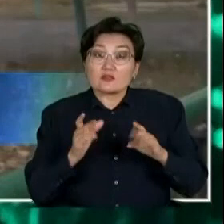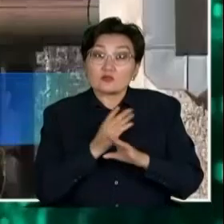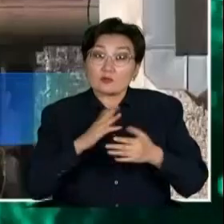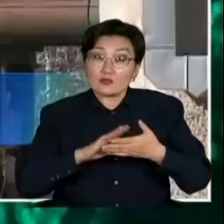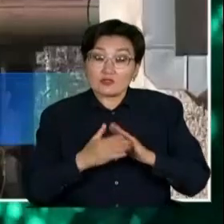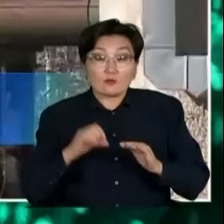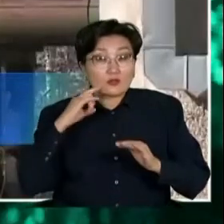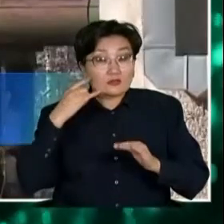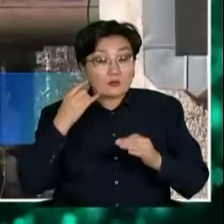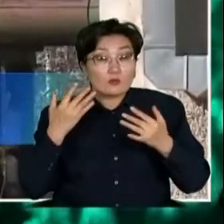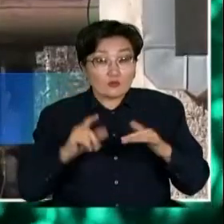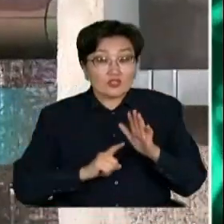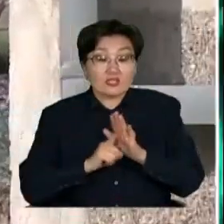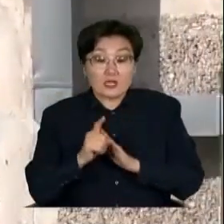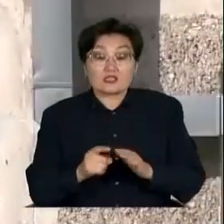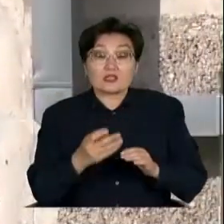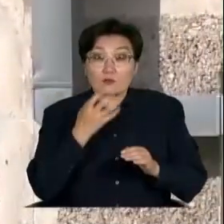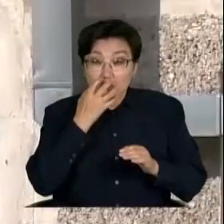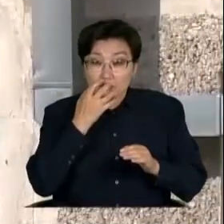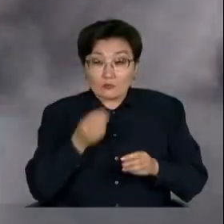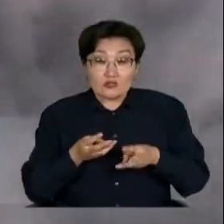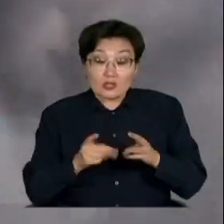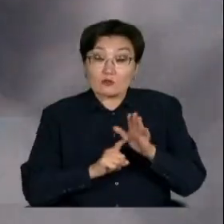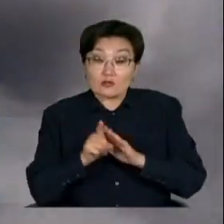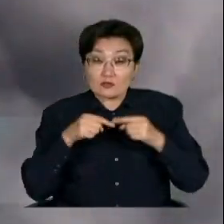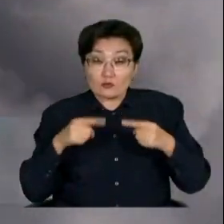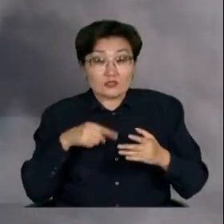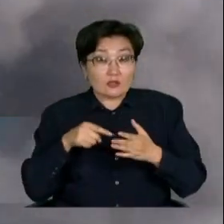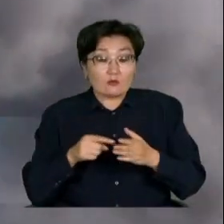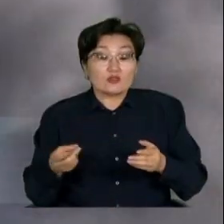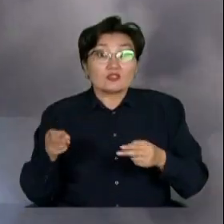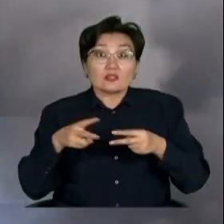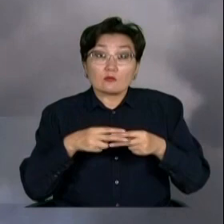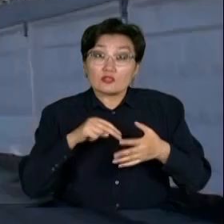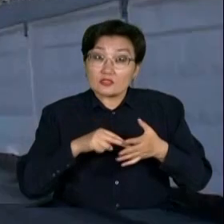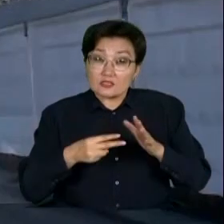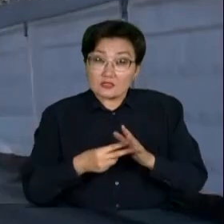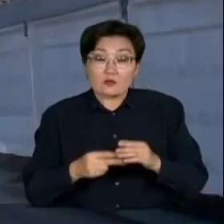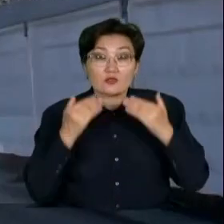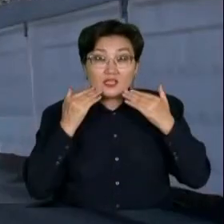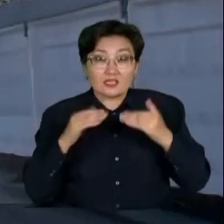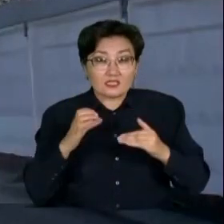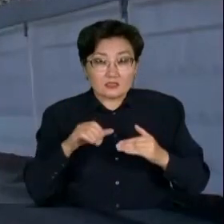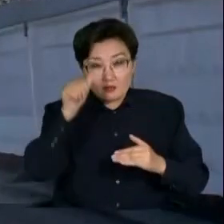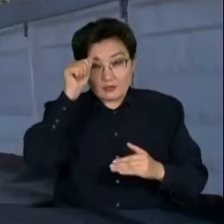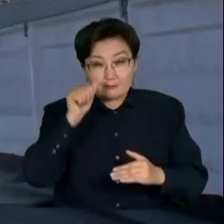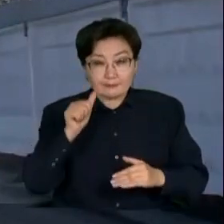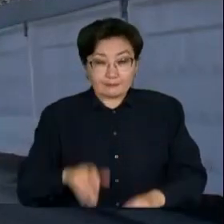примеру, Павлодар уже включил отопление в социальных объектах, а в других городах подключение запланировано на конец сентября.